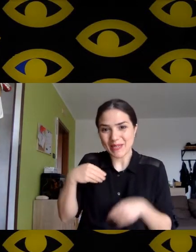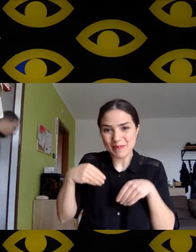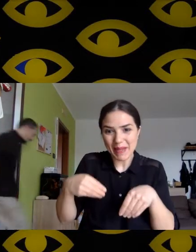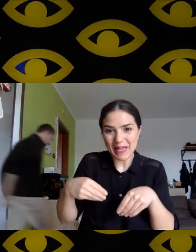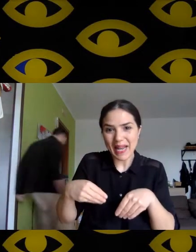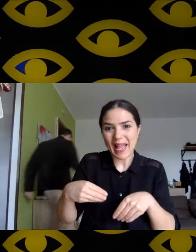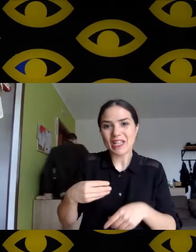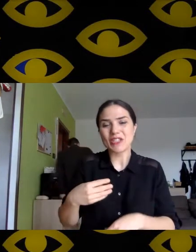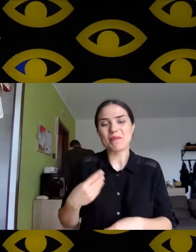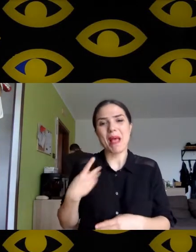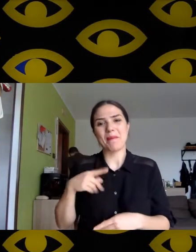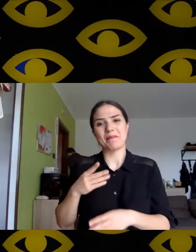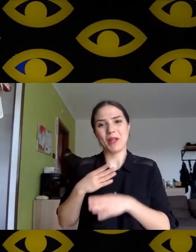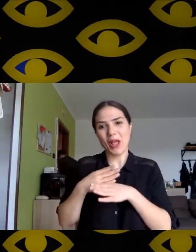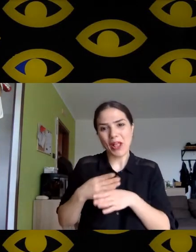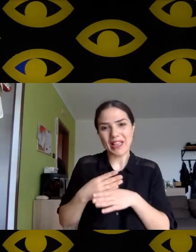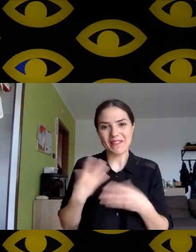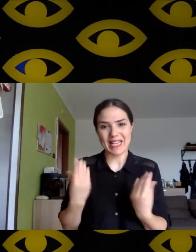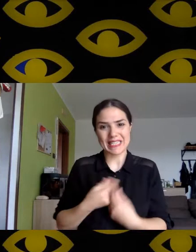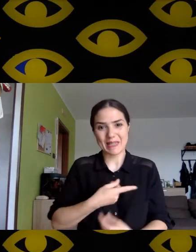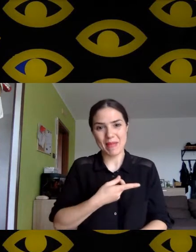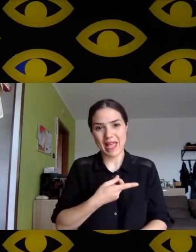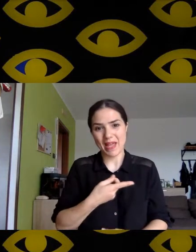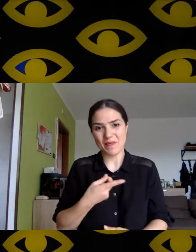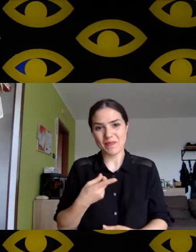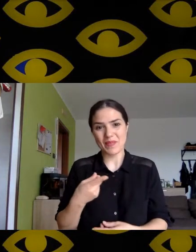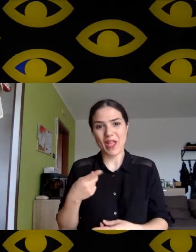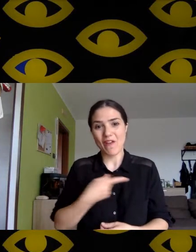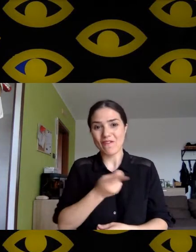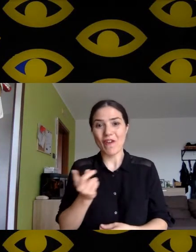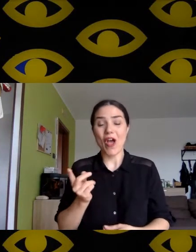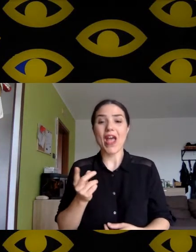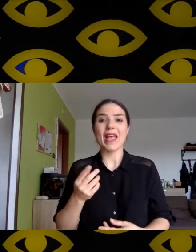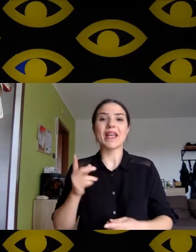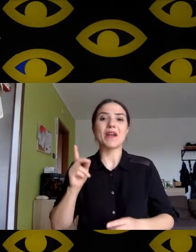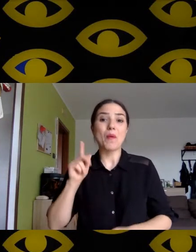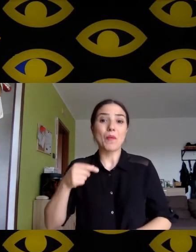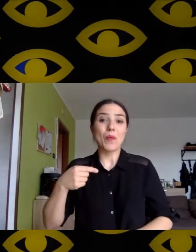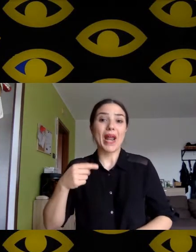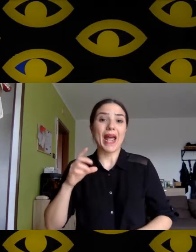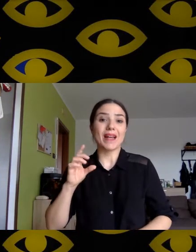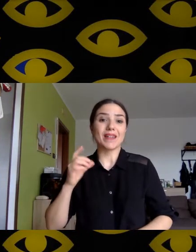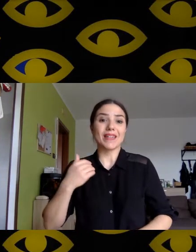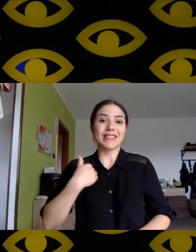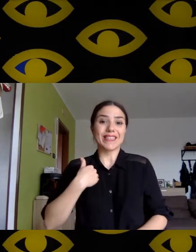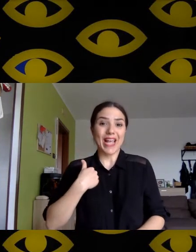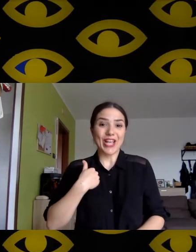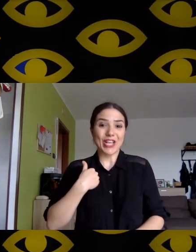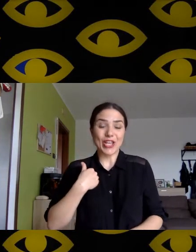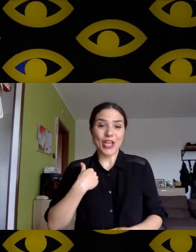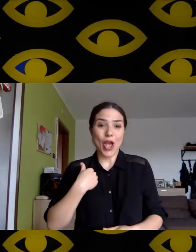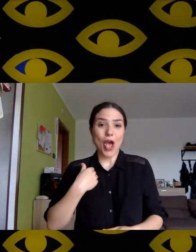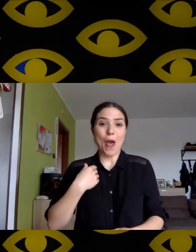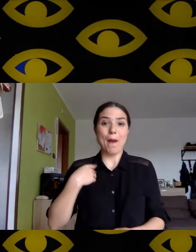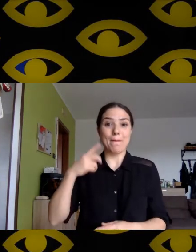e anche se siamo io a Berlino e Monica da qualche parte a Bari,